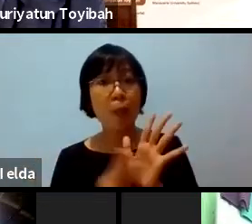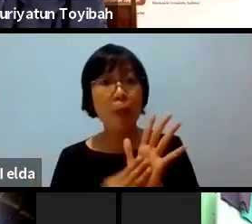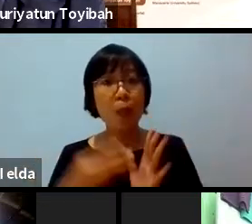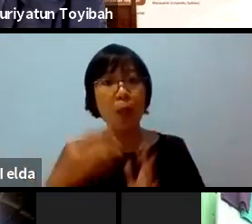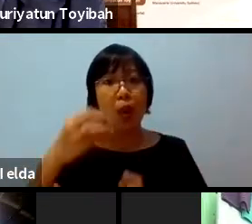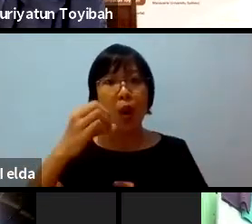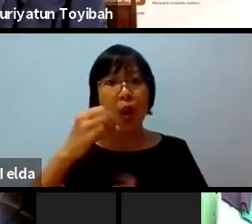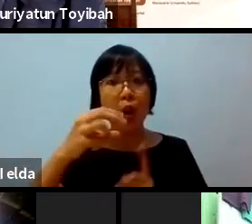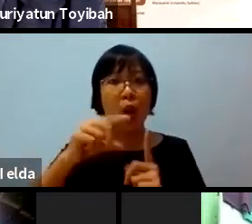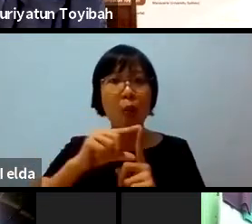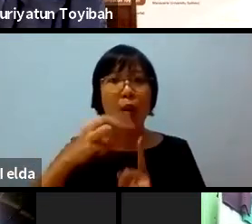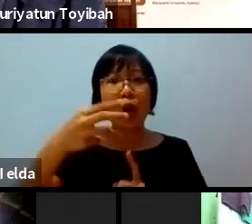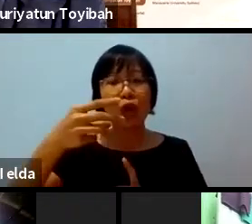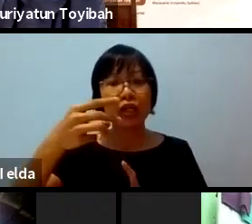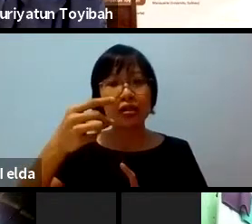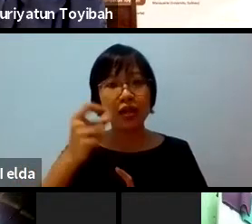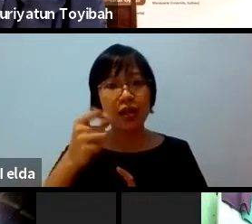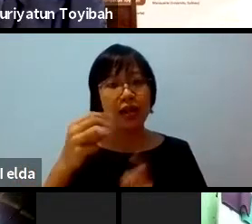pertanyaannya banyak ya.